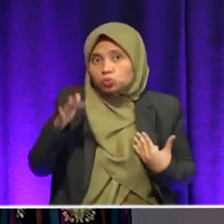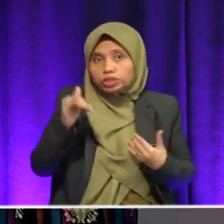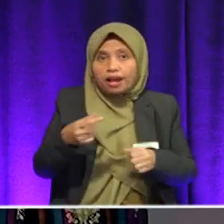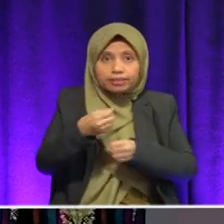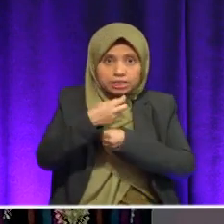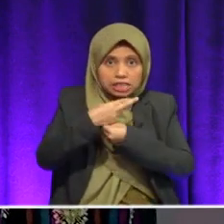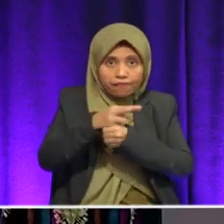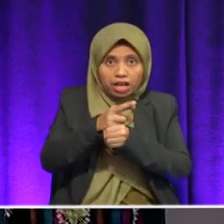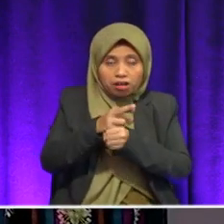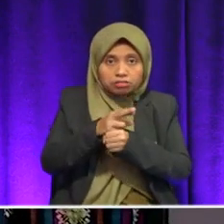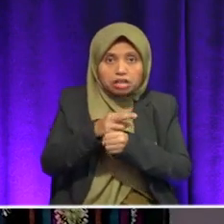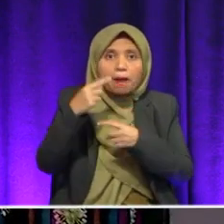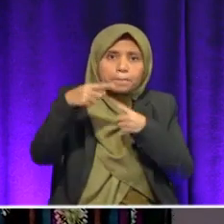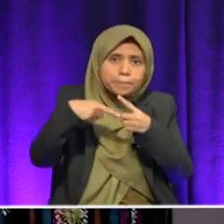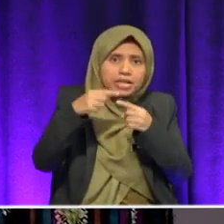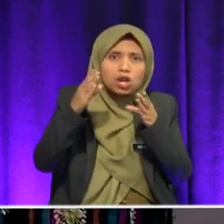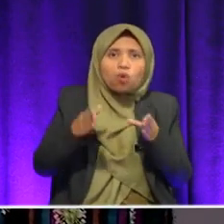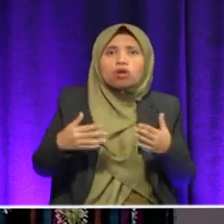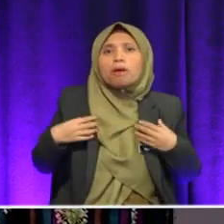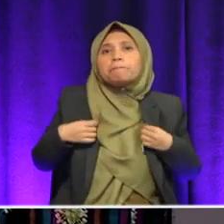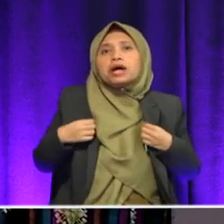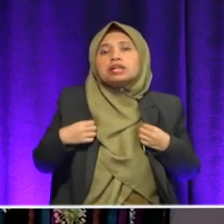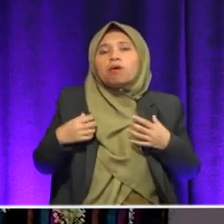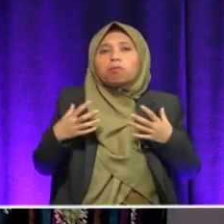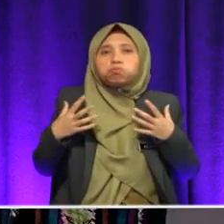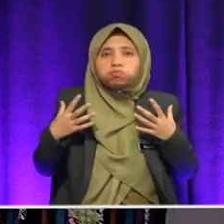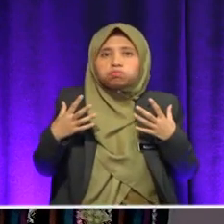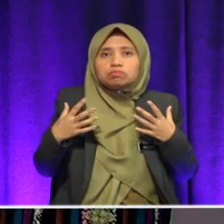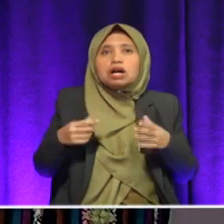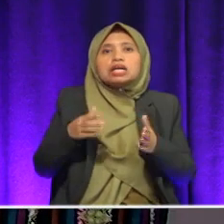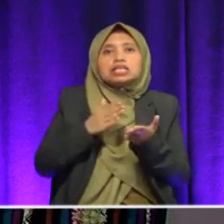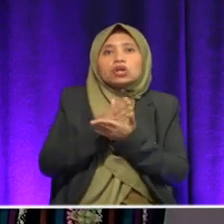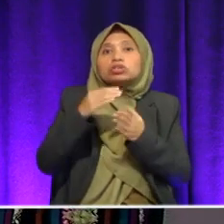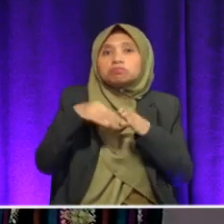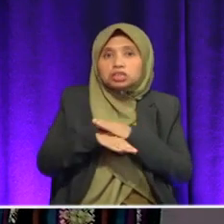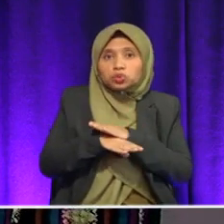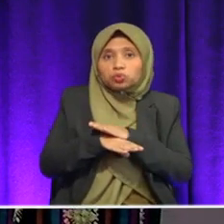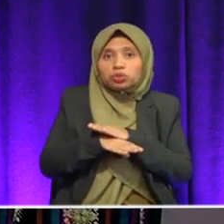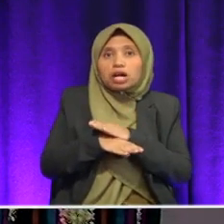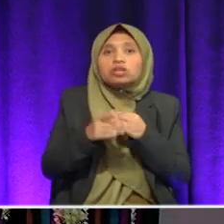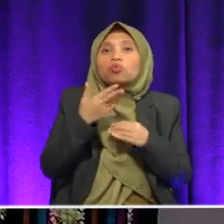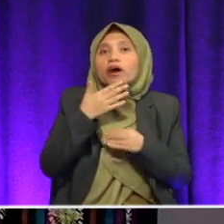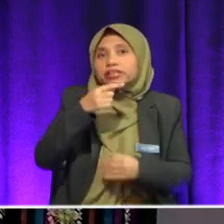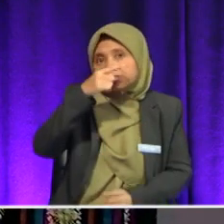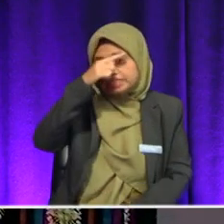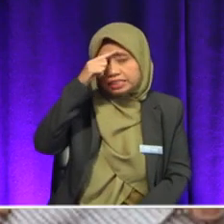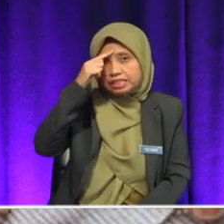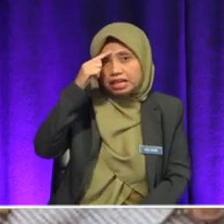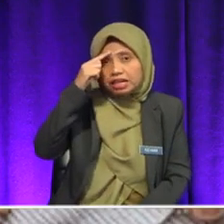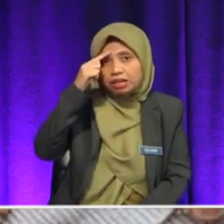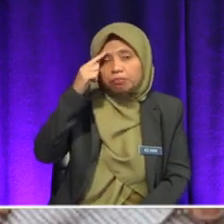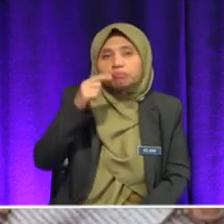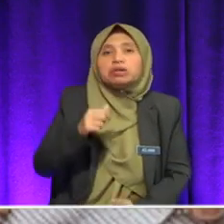jadi bila orang tubuh Padang gempal terus masuk ke wanita yang genap safety warna hitam dan garis